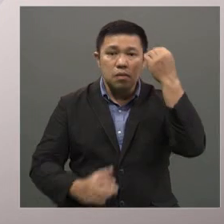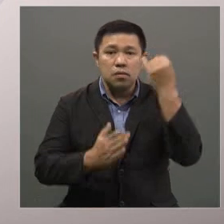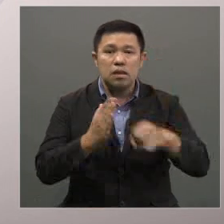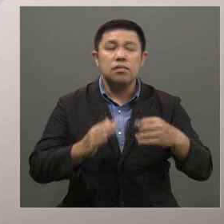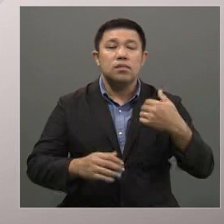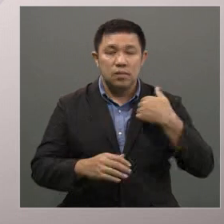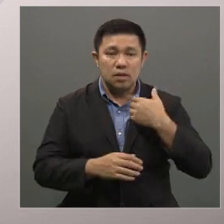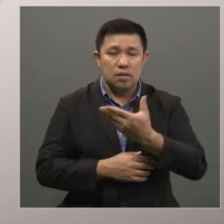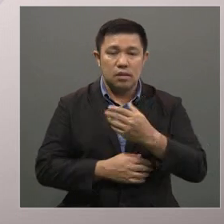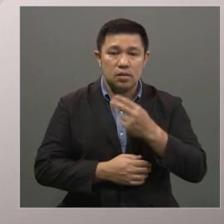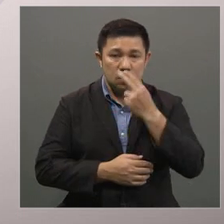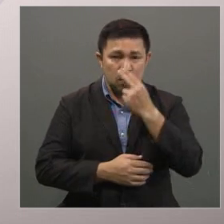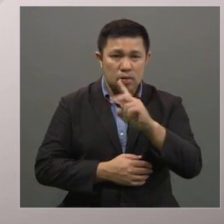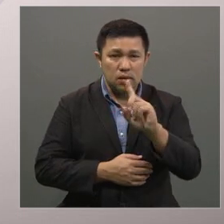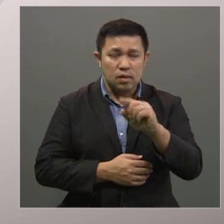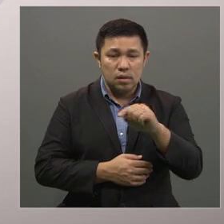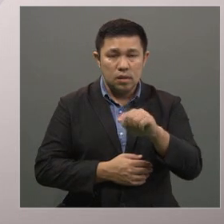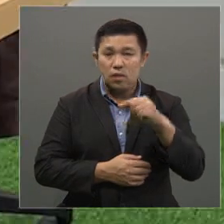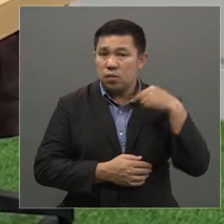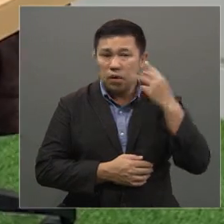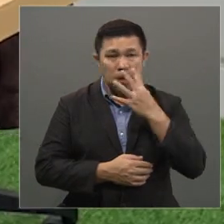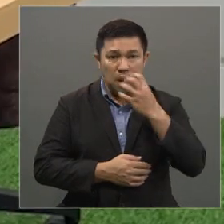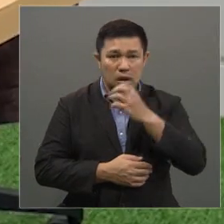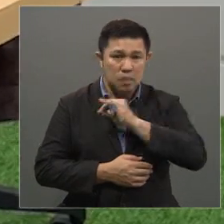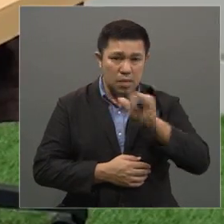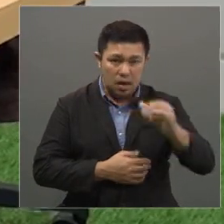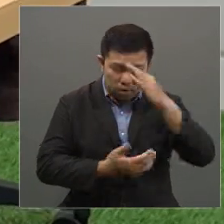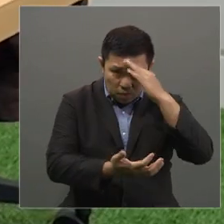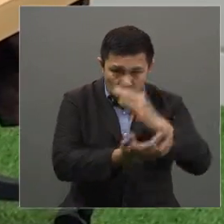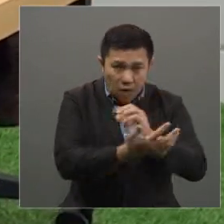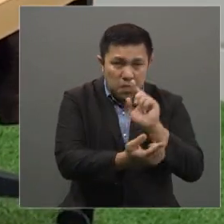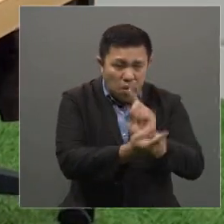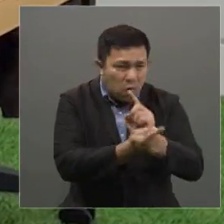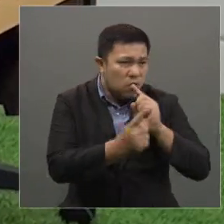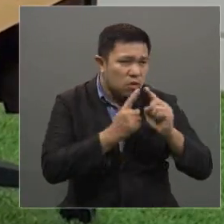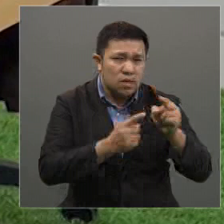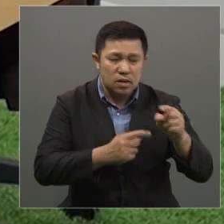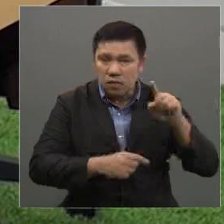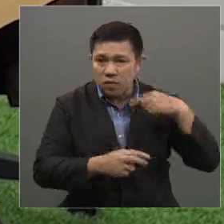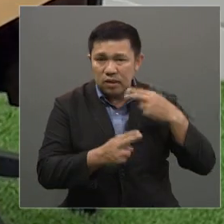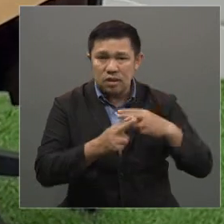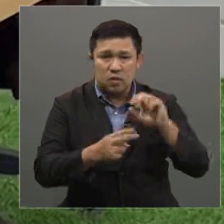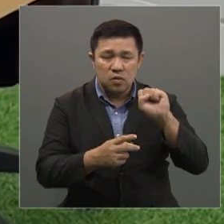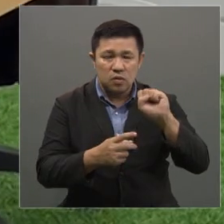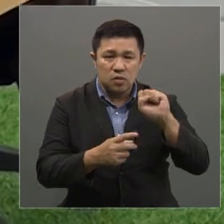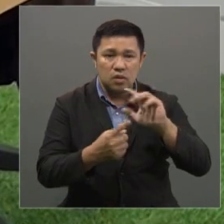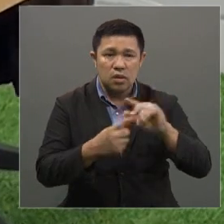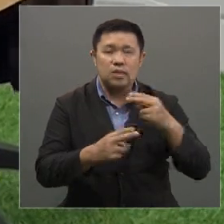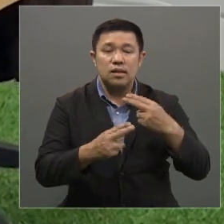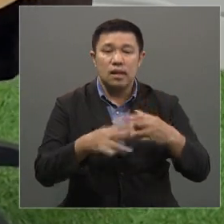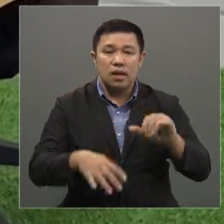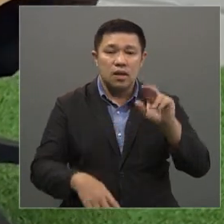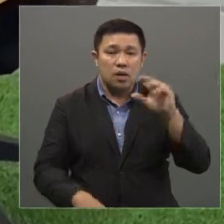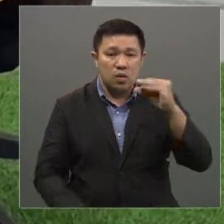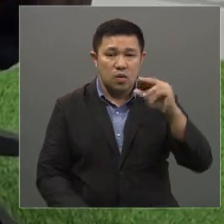ะคะไปดูบรรยากาศช่วงที่ผู้เสียหายเข้ามาพบกับเจ้าหน้าที่นะคะนางสาวสุธาศินีหรือว่าโนเกียอายุ